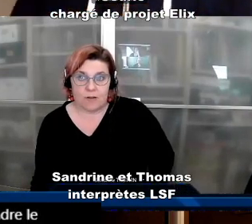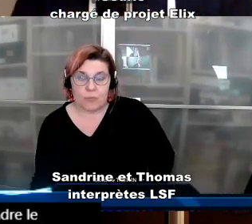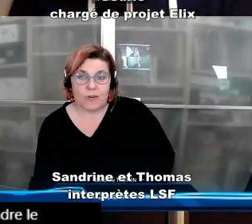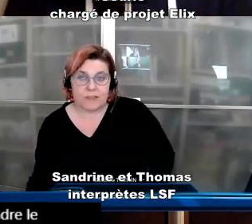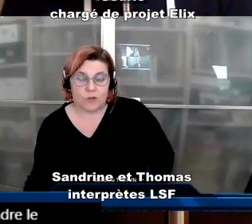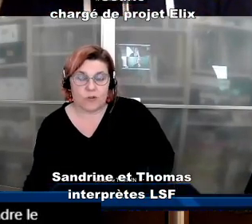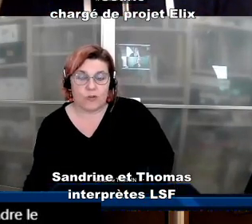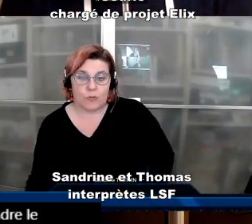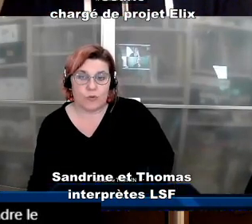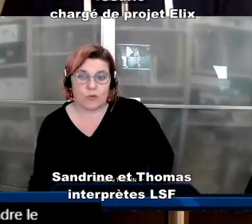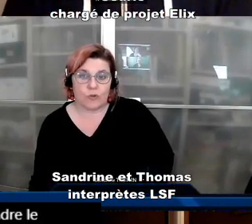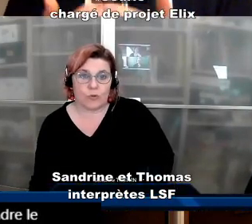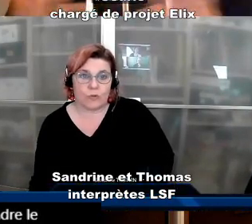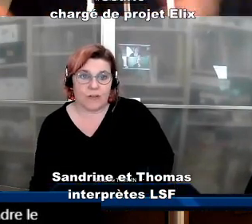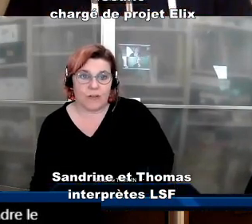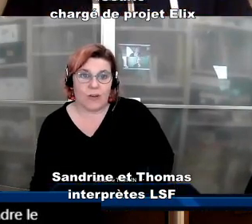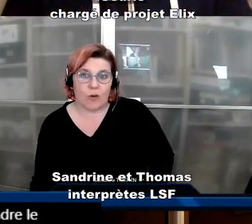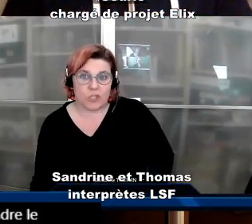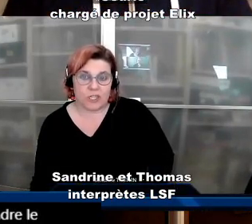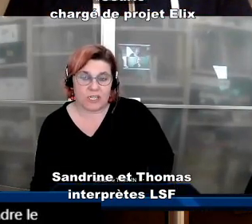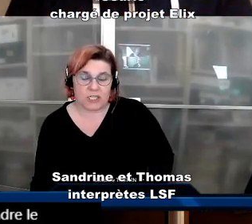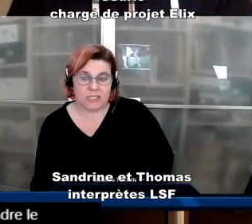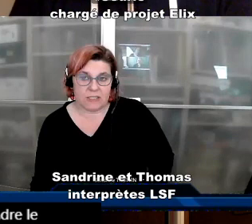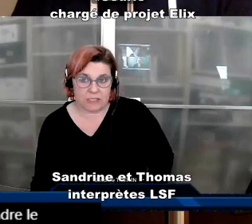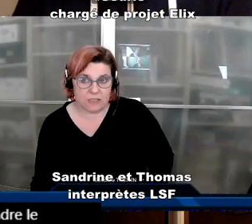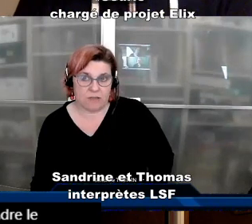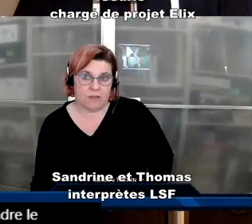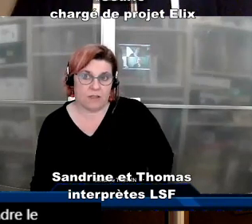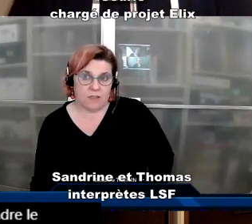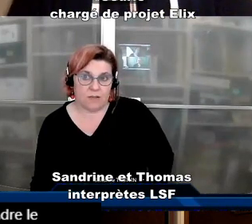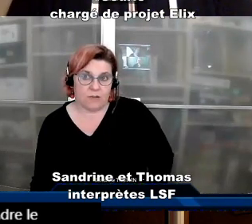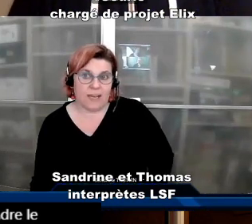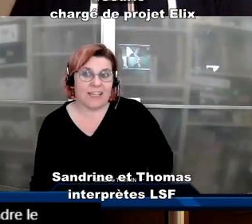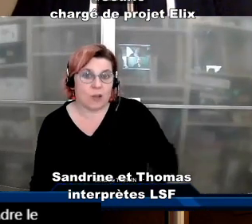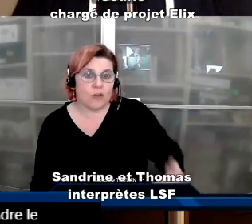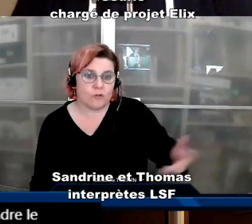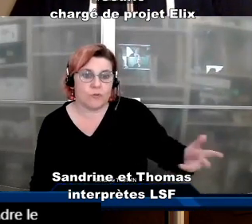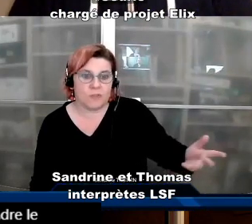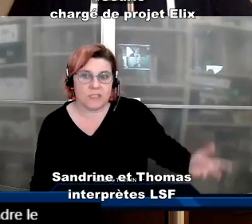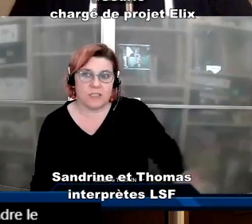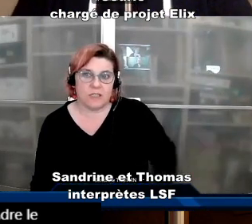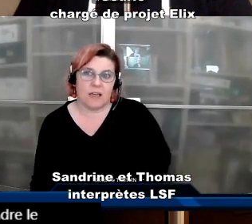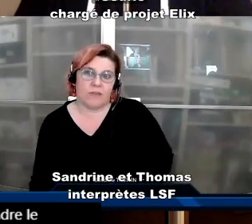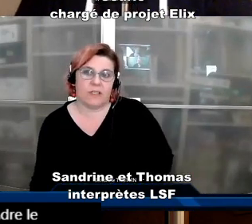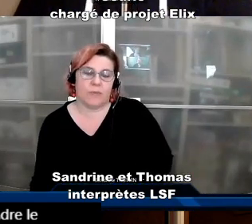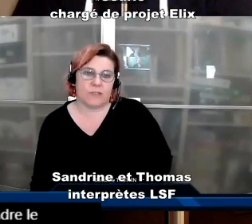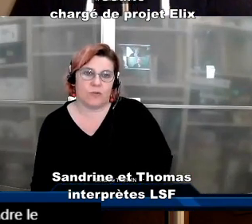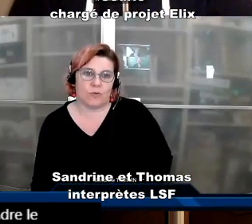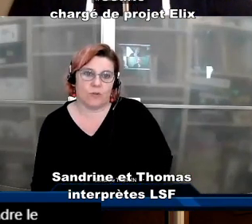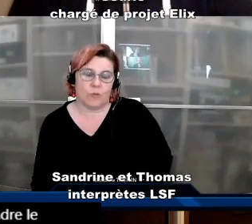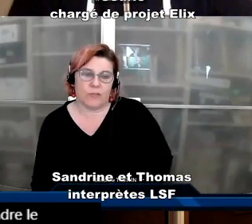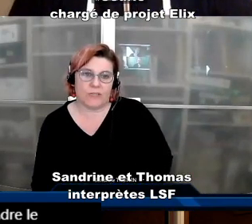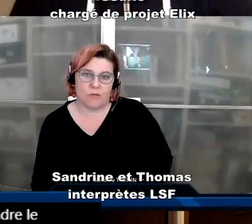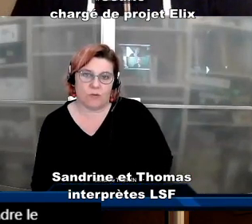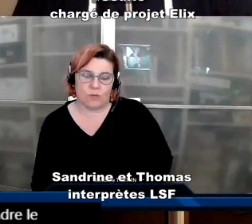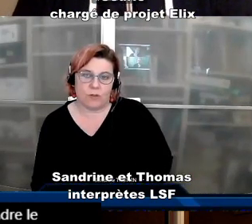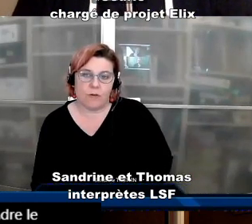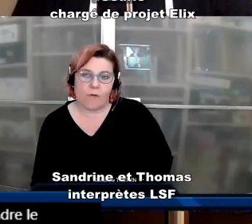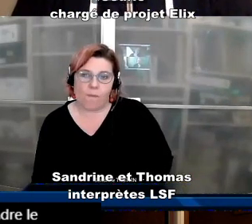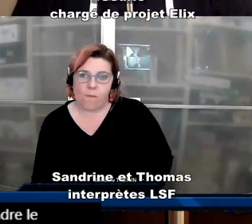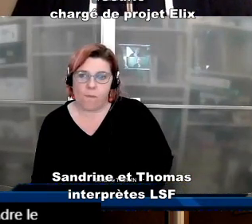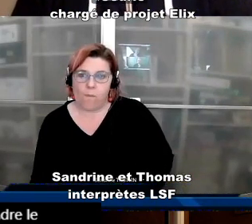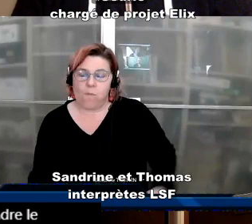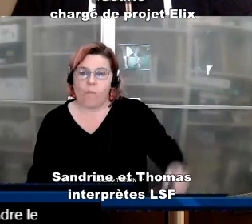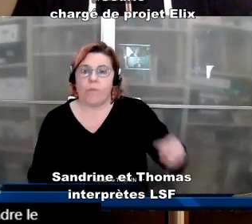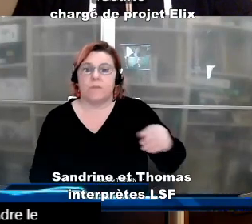Sébastien. Pour l'instant, je suis plutôt sur le travail de la recherche des signes, la récolte de signes avec des personnes sourdes, auprès de personnes